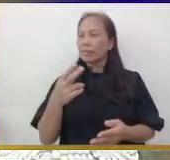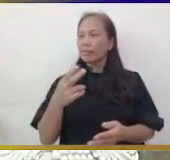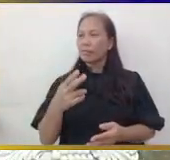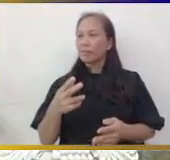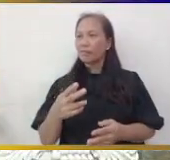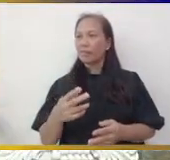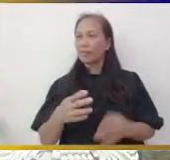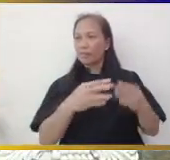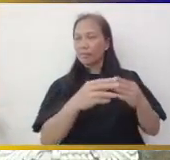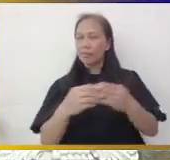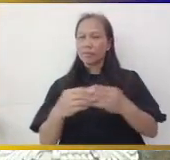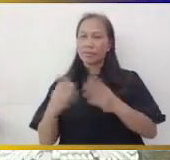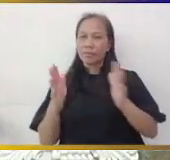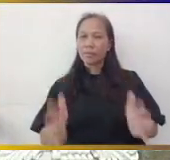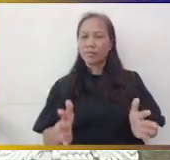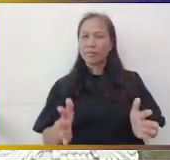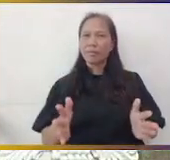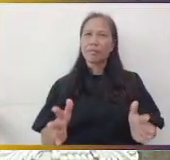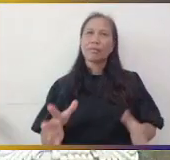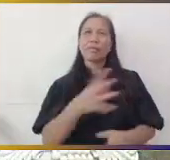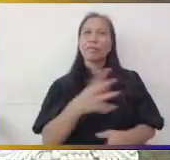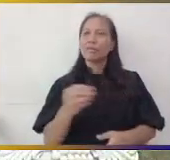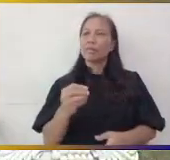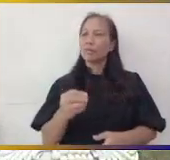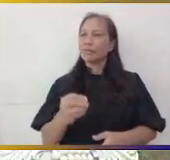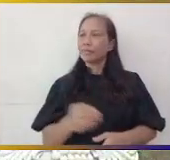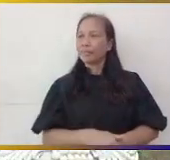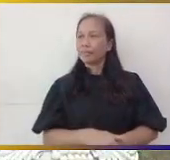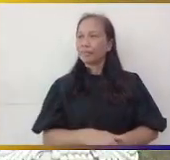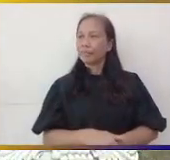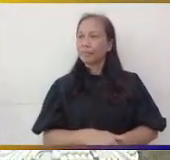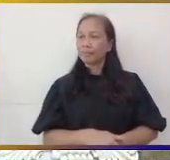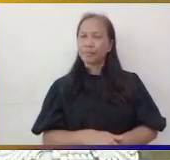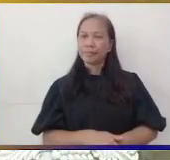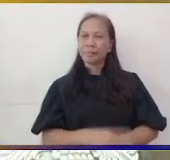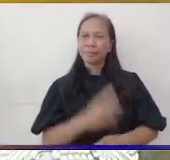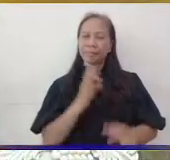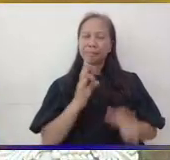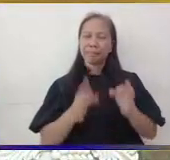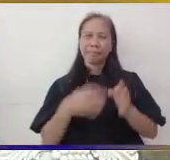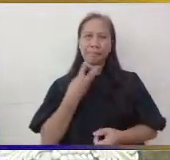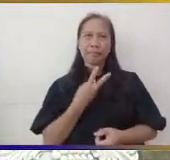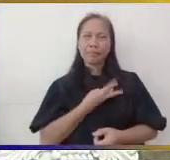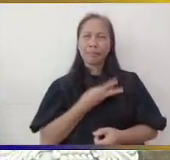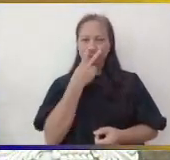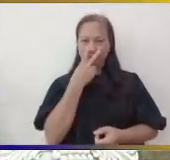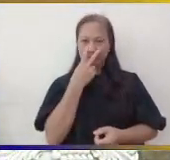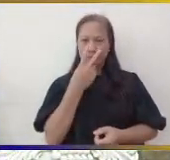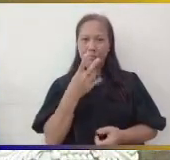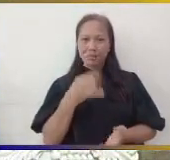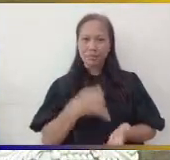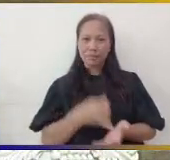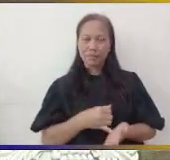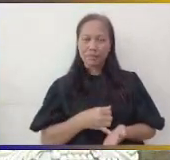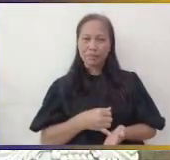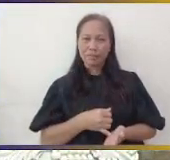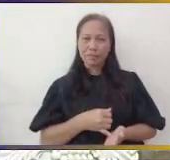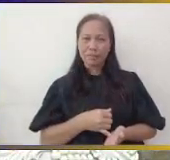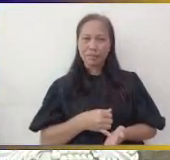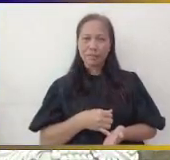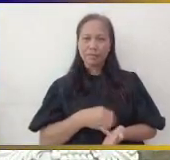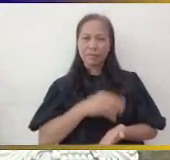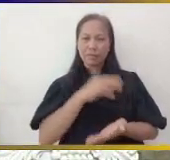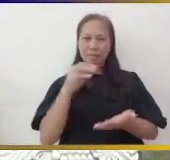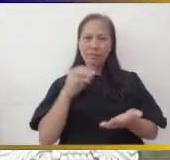church and state Kaya nga mga ka kapatid kung makikita niyo po doon nakita niya because during the Medieval time